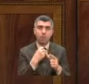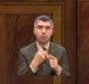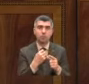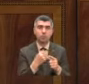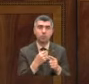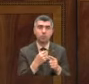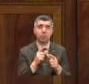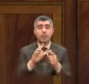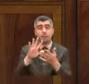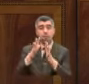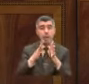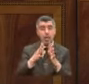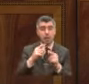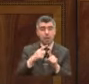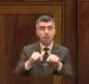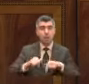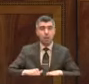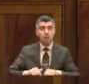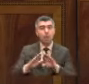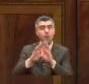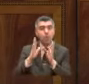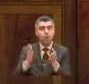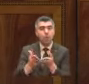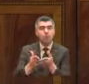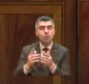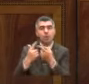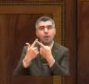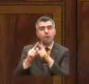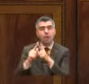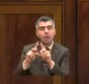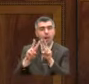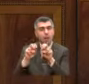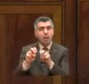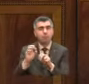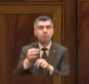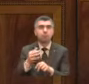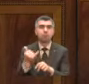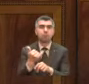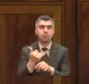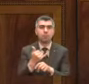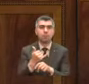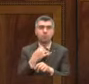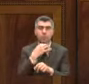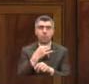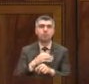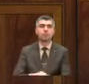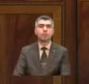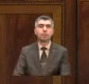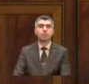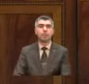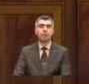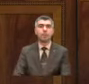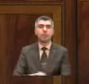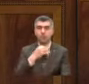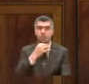القطاع ديال البيئه بكافه المجالات ديالو هو اللي فيه عدد من الاجهزه ديال المراقبه، نظرا لهذا الشيء اللي كتكلموا عليه. راه كتكلموا